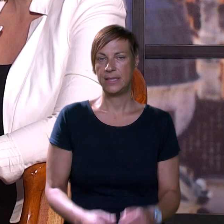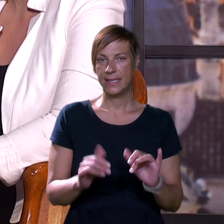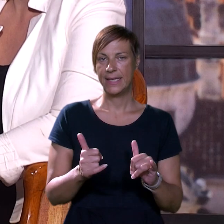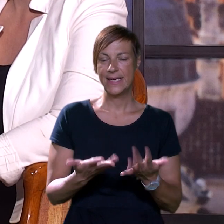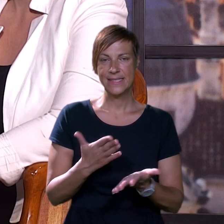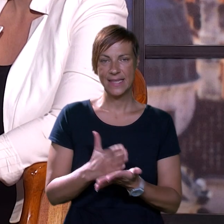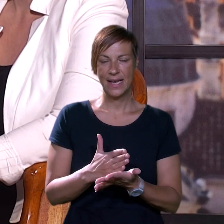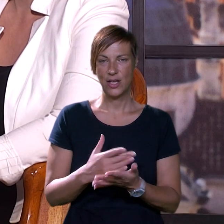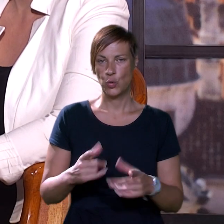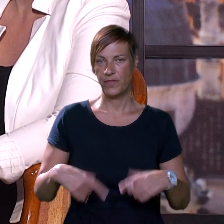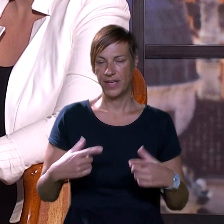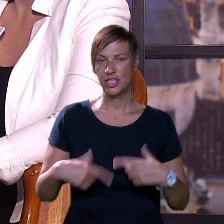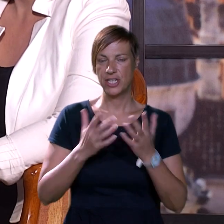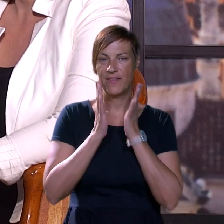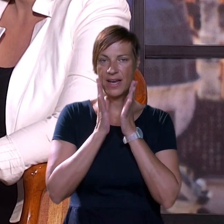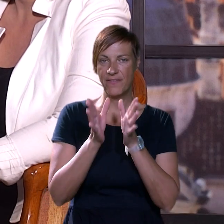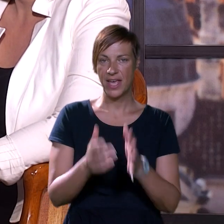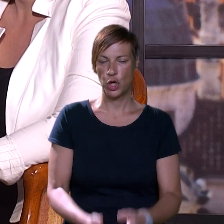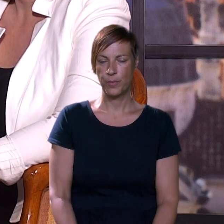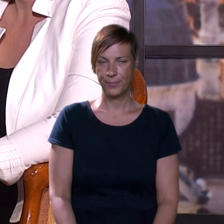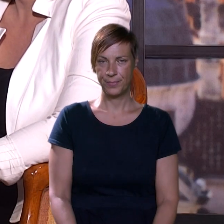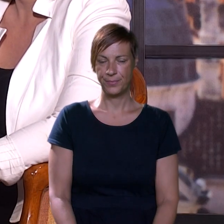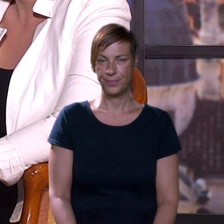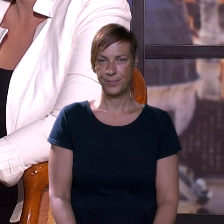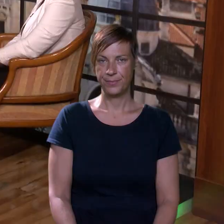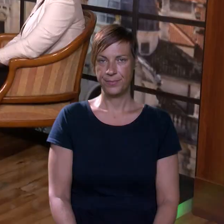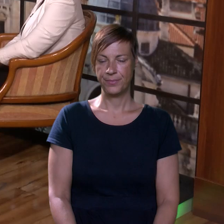Jeste li uvijek živjeli vjeru?